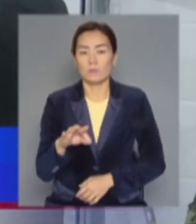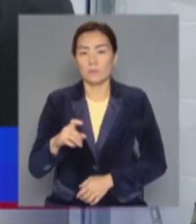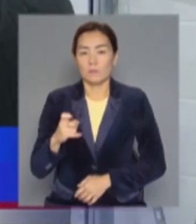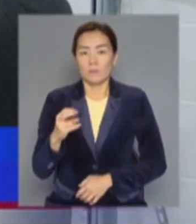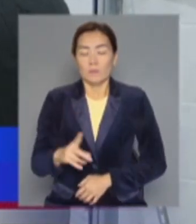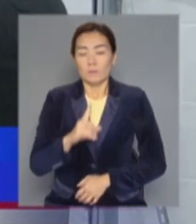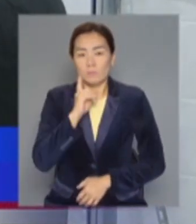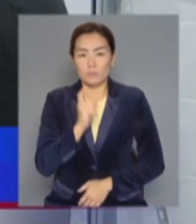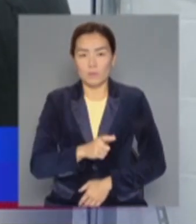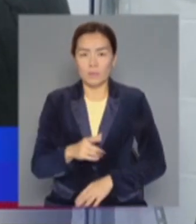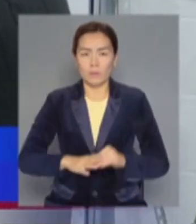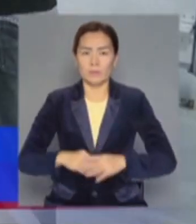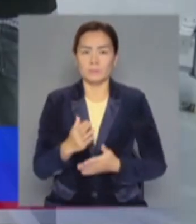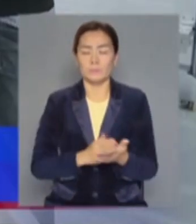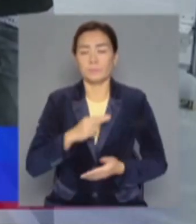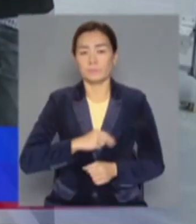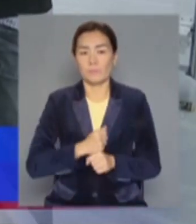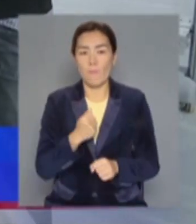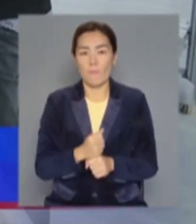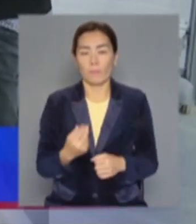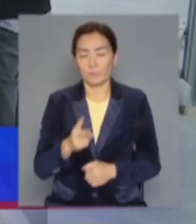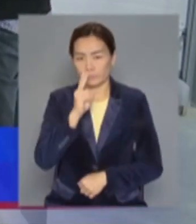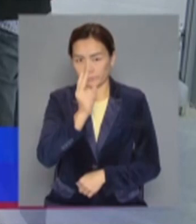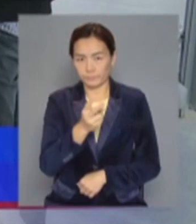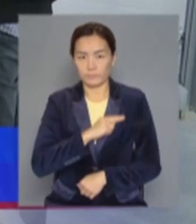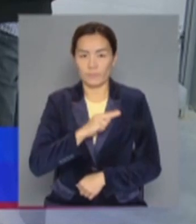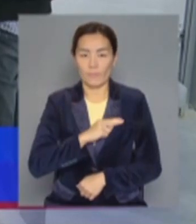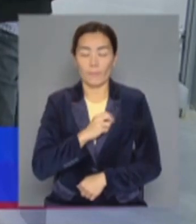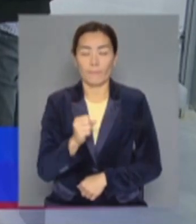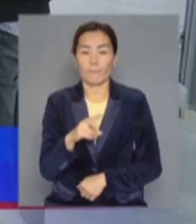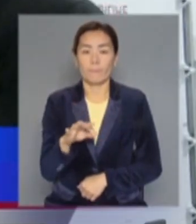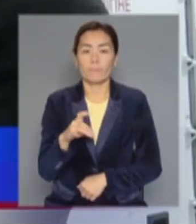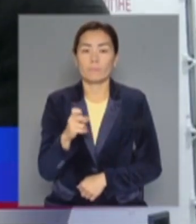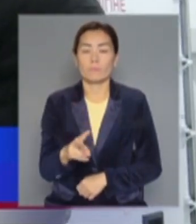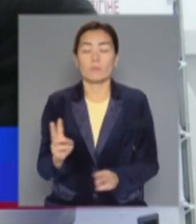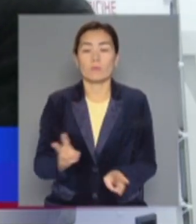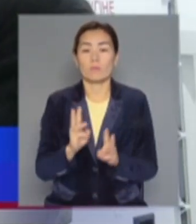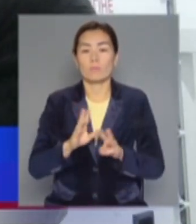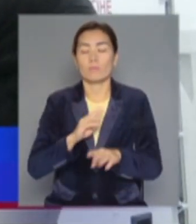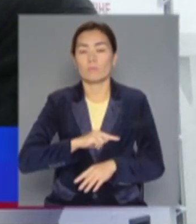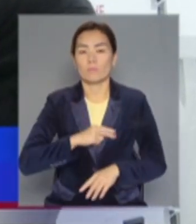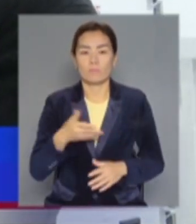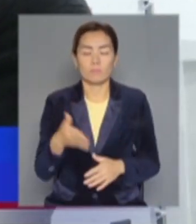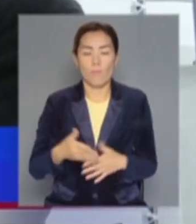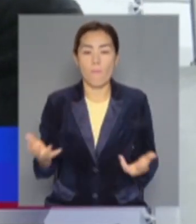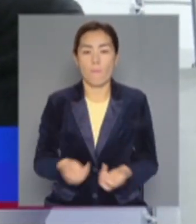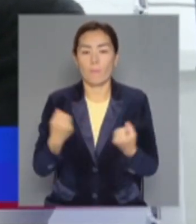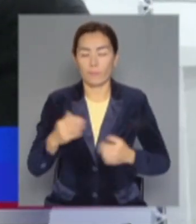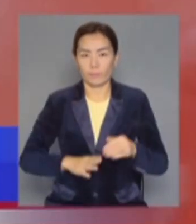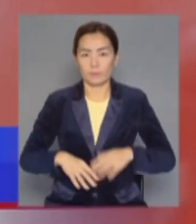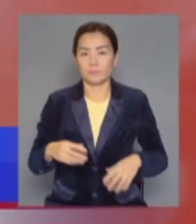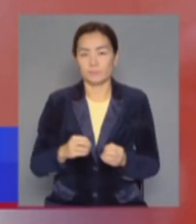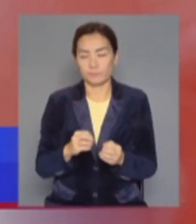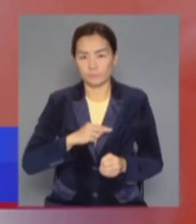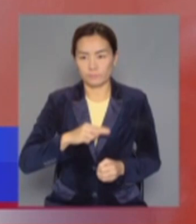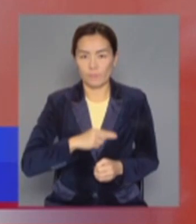жас құтқарушы, осы салада қызмет етіп келе жатқанына 2 жылдан асқан. Әділхан өз сөзінде қызыл жалынның ортасында талай қалып қойса да, бұл салада